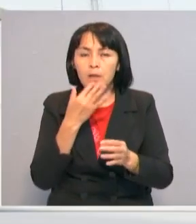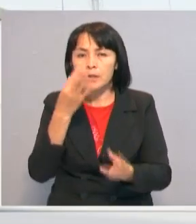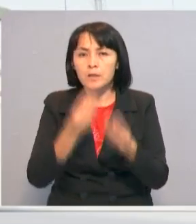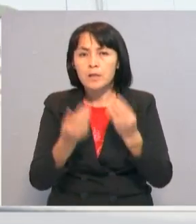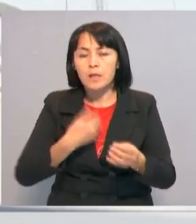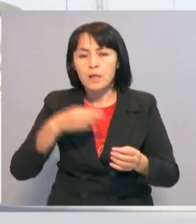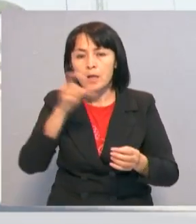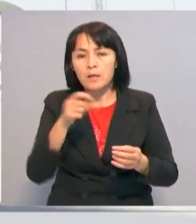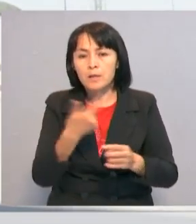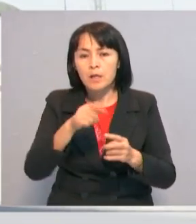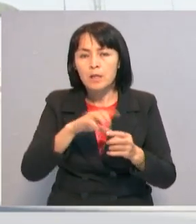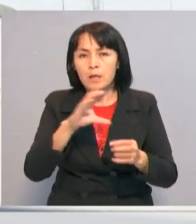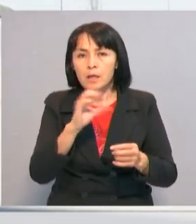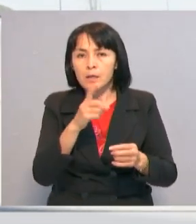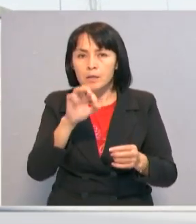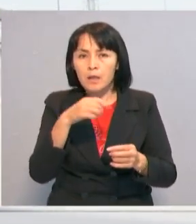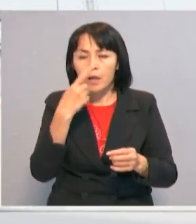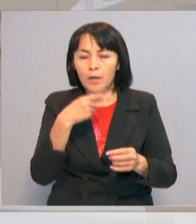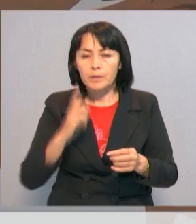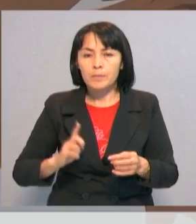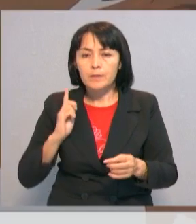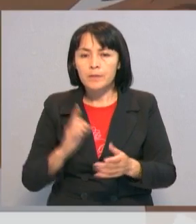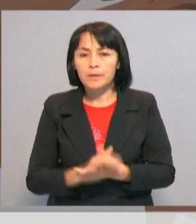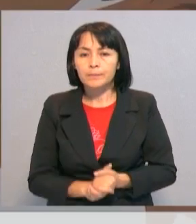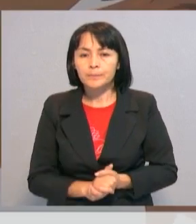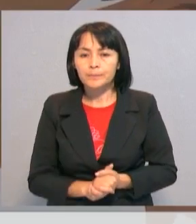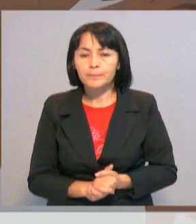игре нашего народа - Это сага говорит мастер